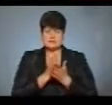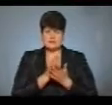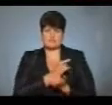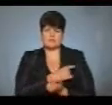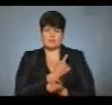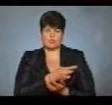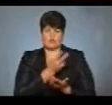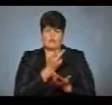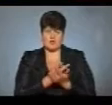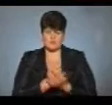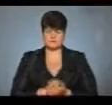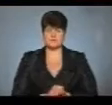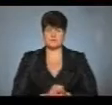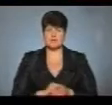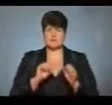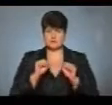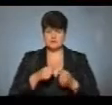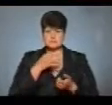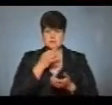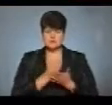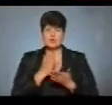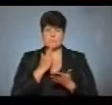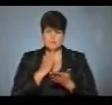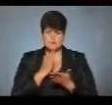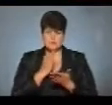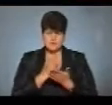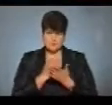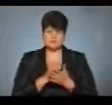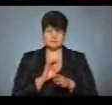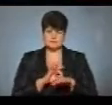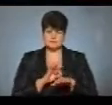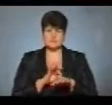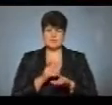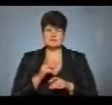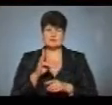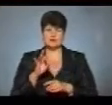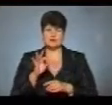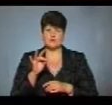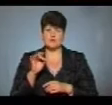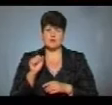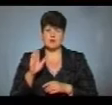лікуванні. Можемо вже сказати, що маємо збудника, який викликав захворювання. Виявлено норовірус.